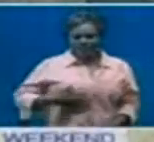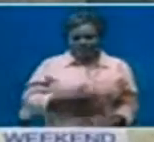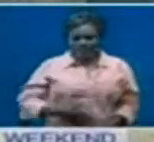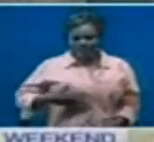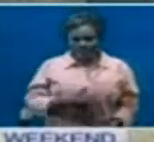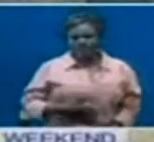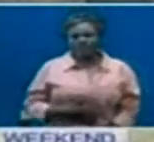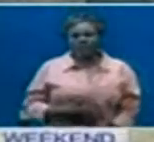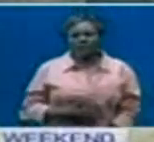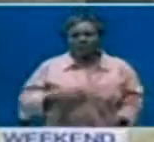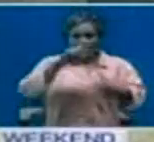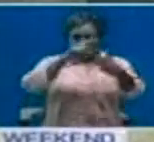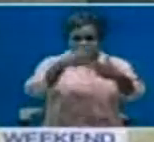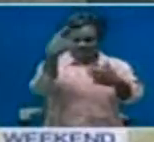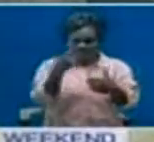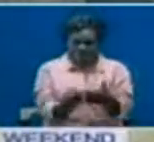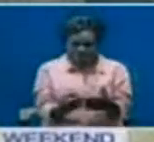pande yote alafu